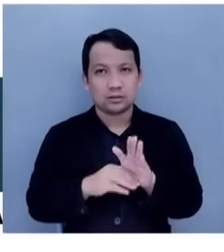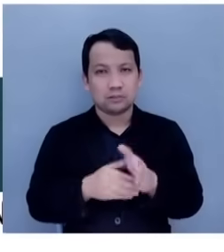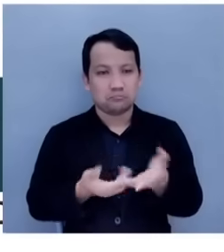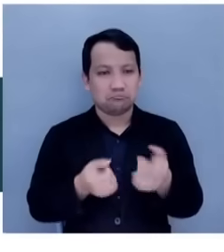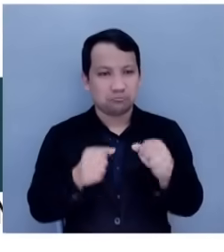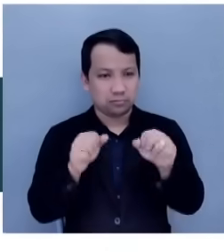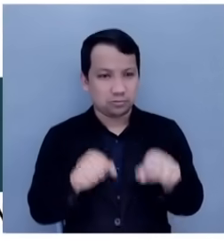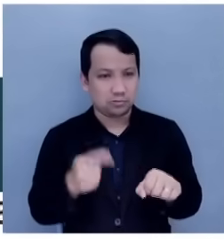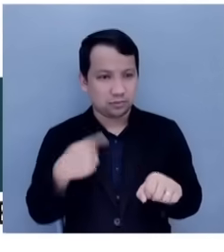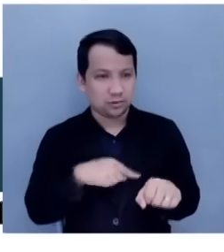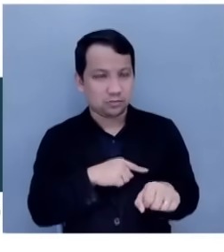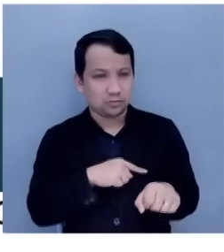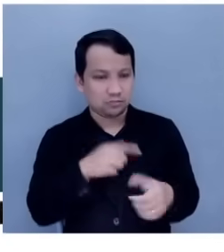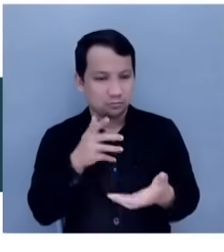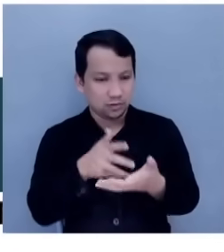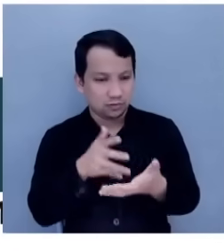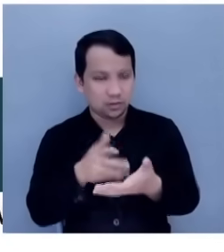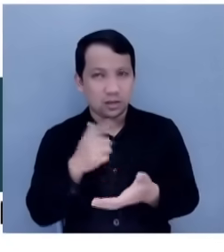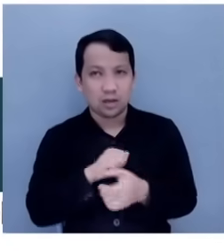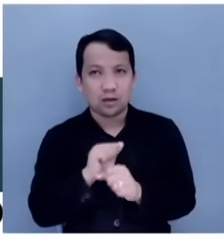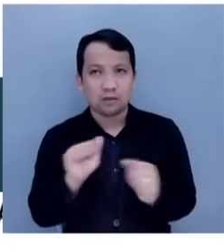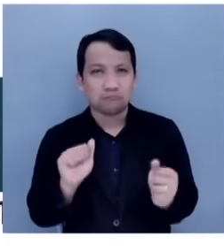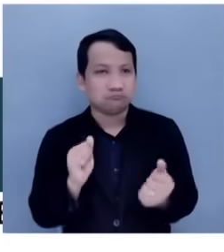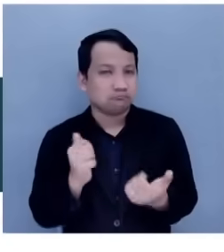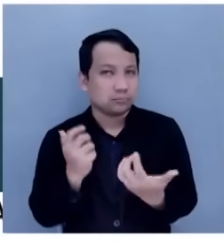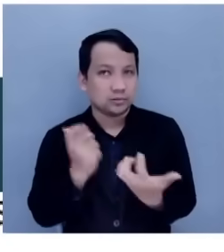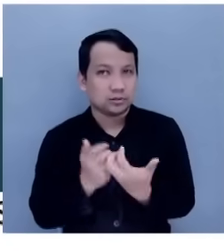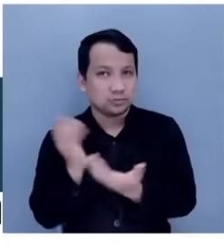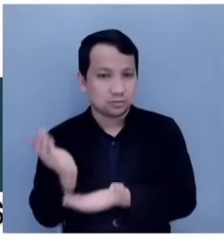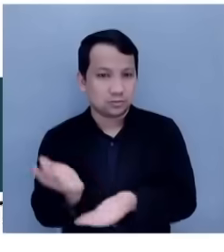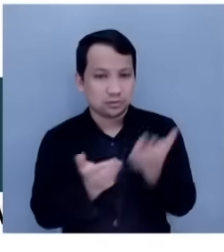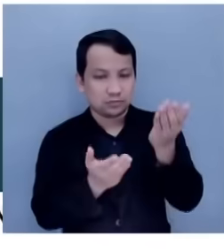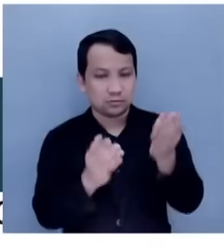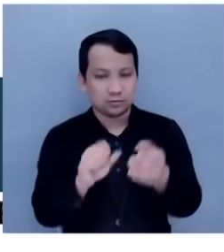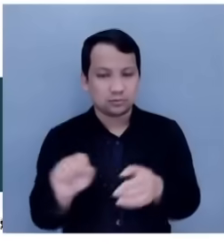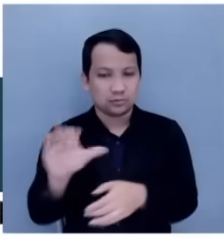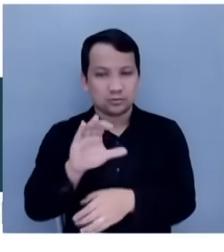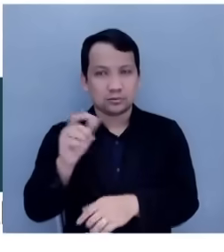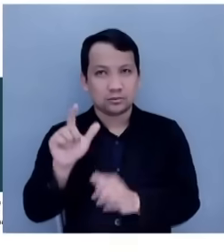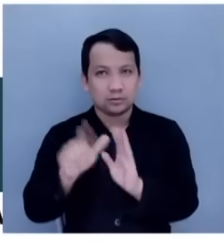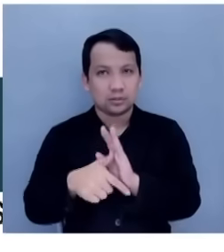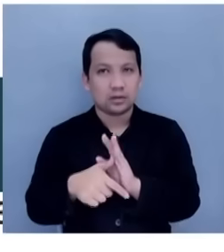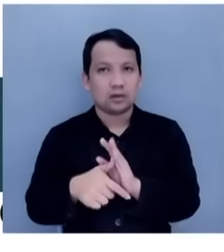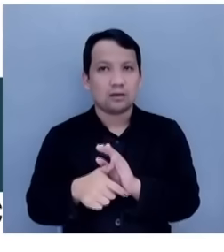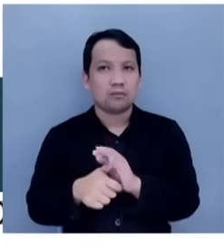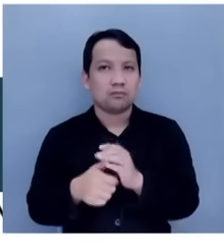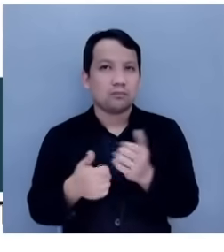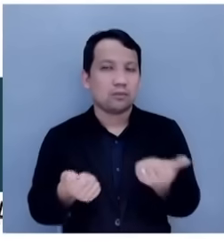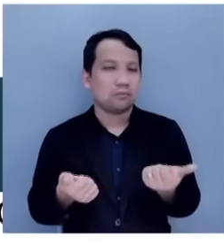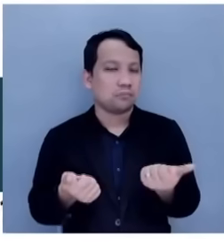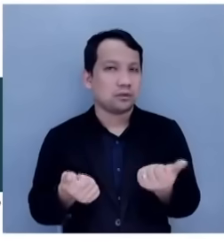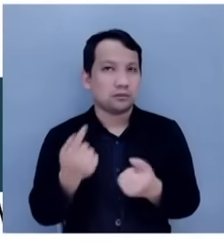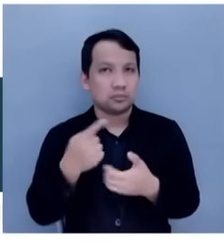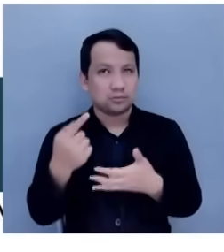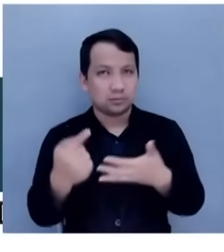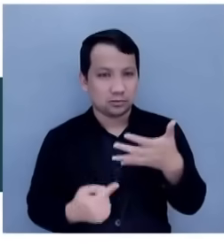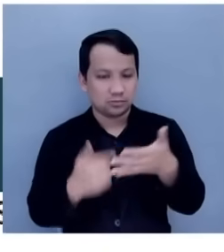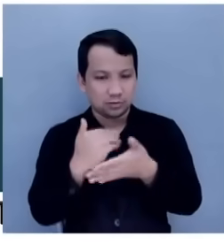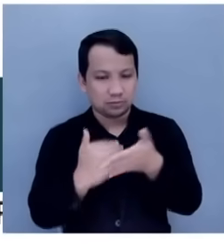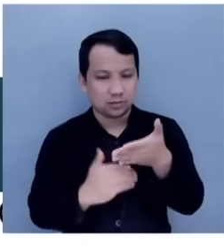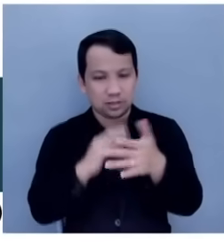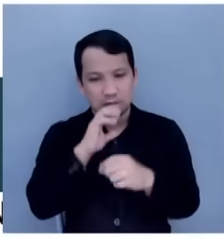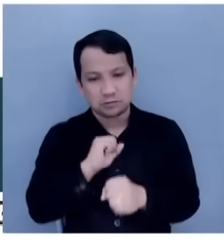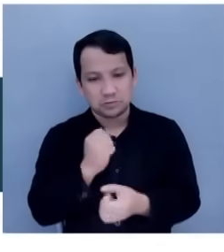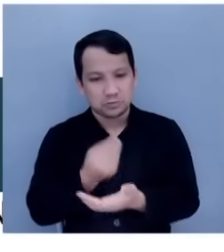pwedeng kami pag-aralan din namin kung paano ito dadalhin sa Supreme Court later on itong mga nangyari sa confidential